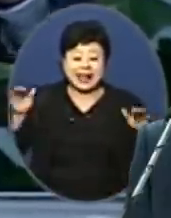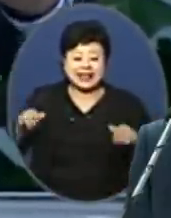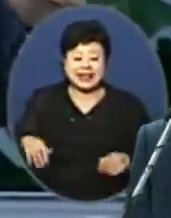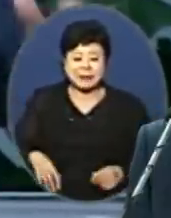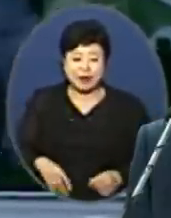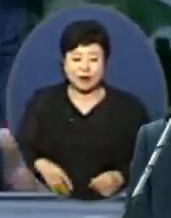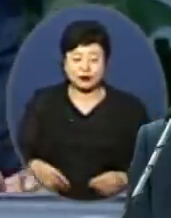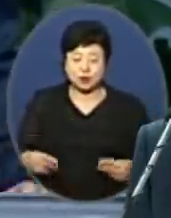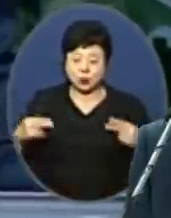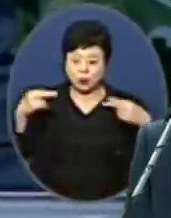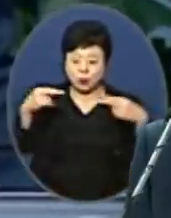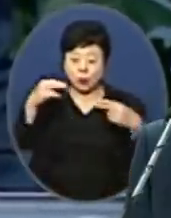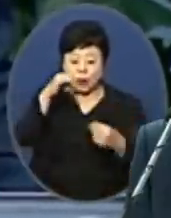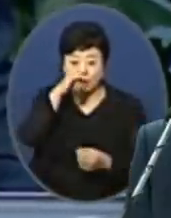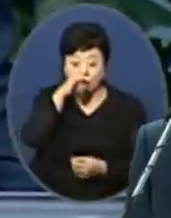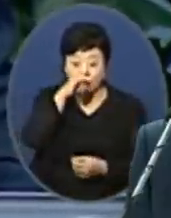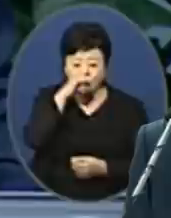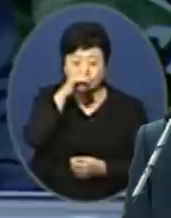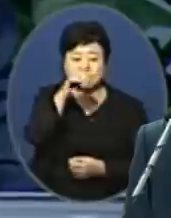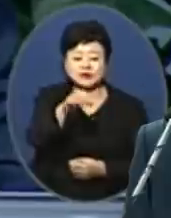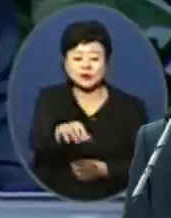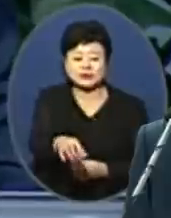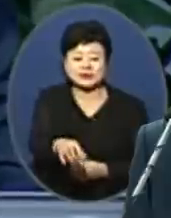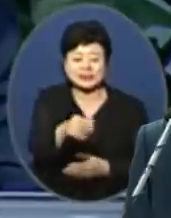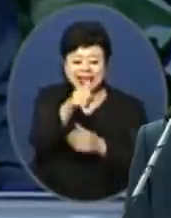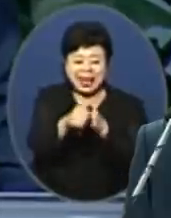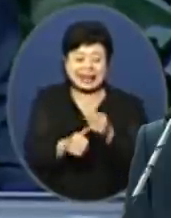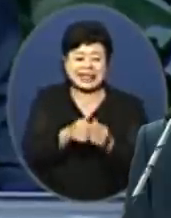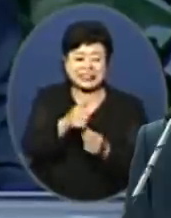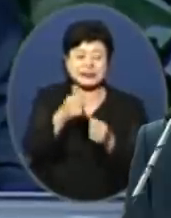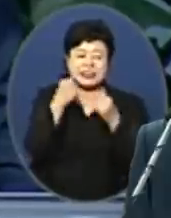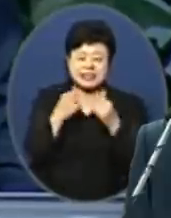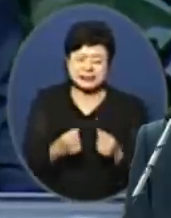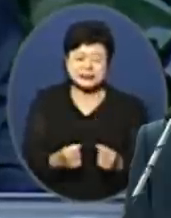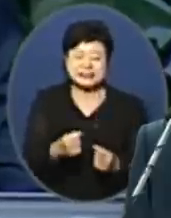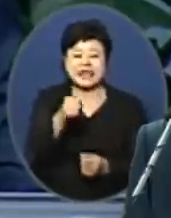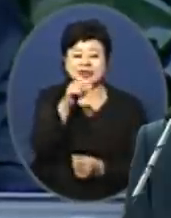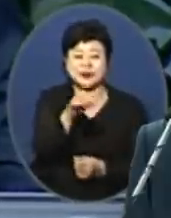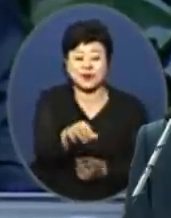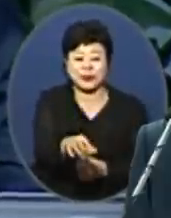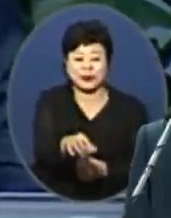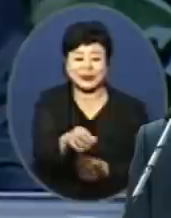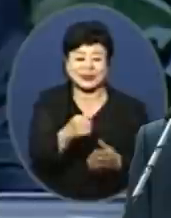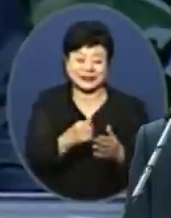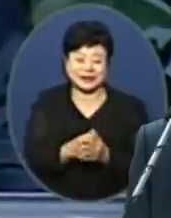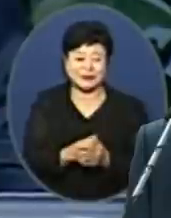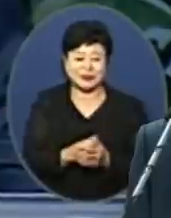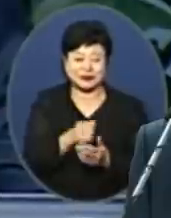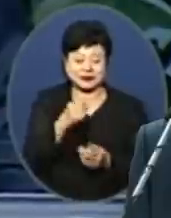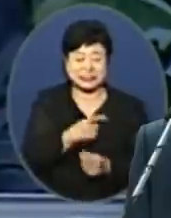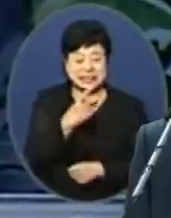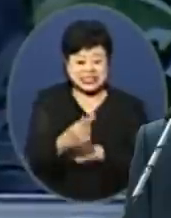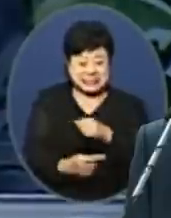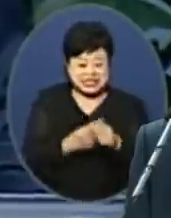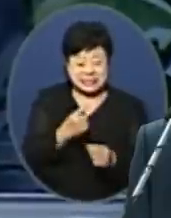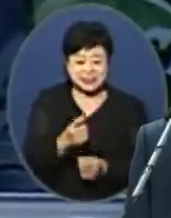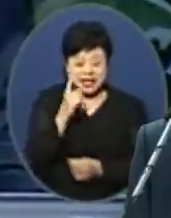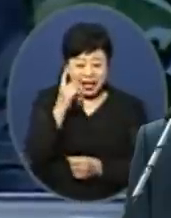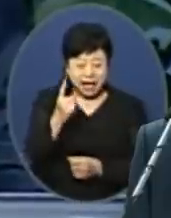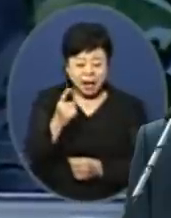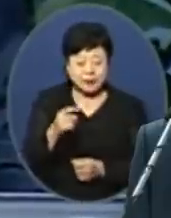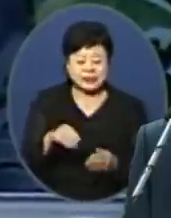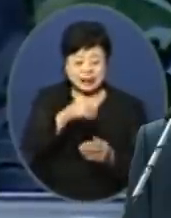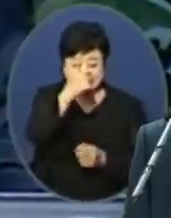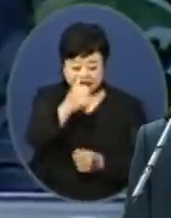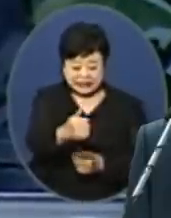법궤를 덮고 있는 것입니다. 그곳이 하나님의 임재하신 장소인데 그곳에는 1년에 꼭 한 번